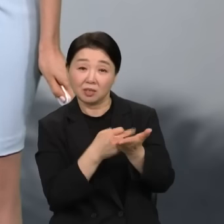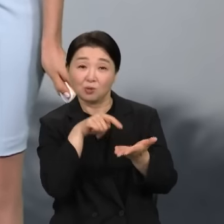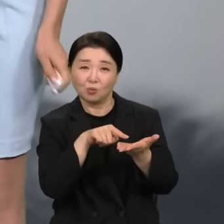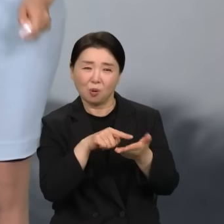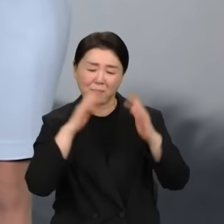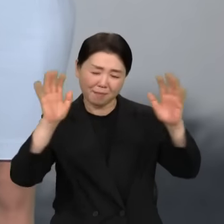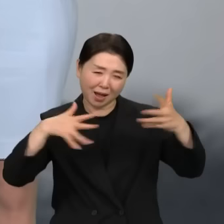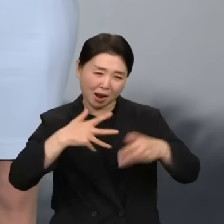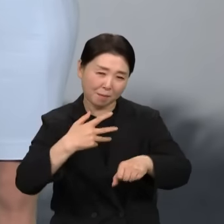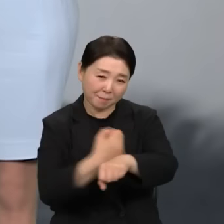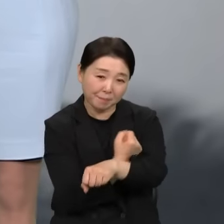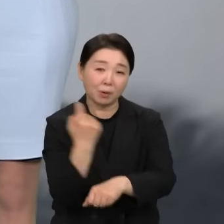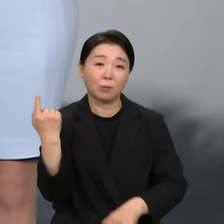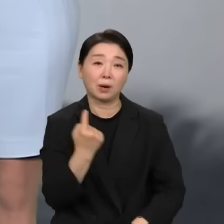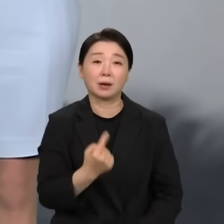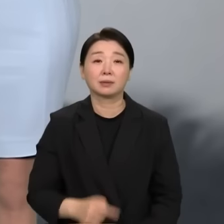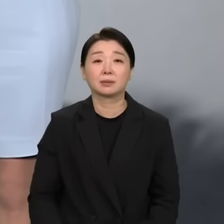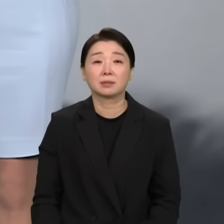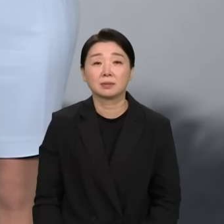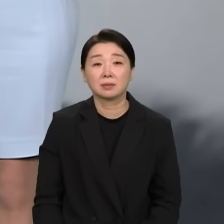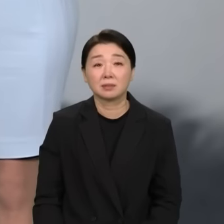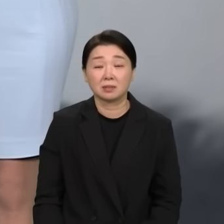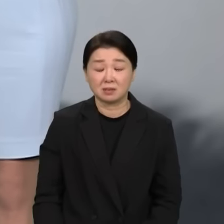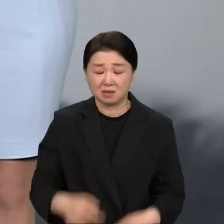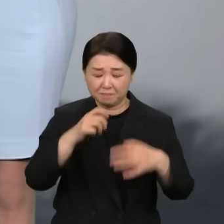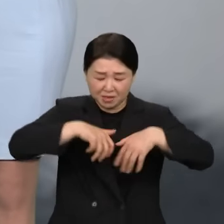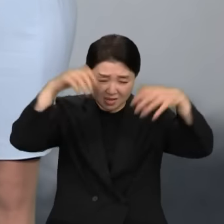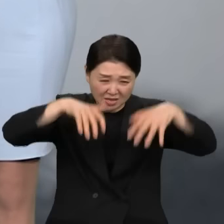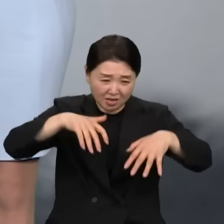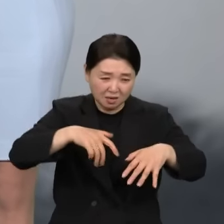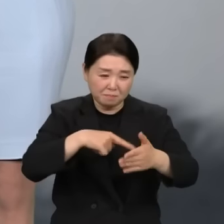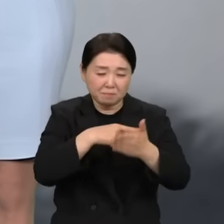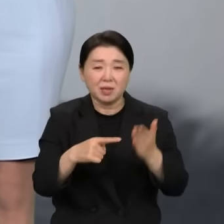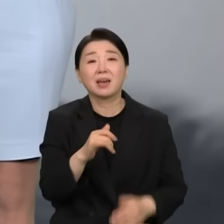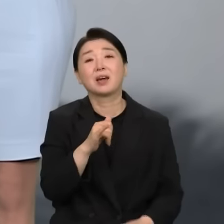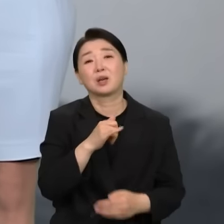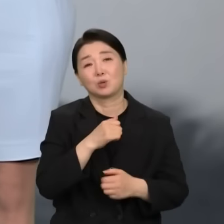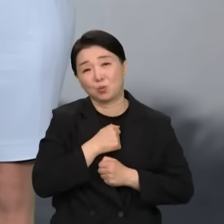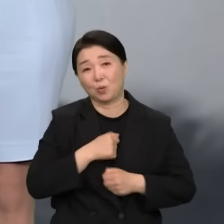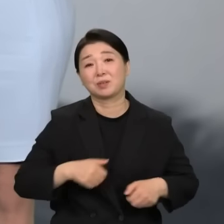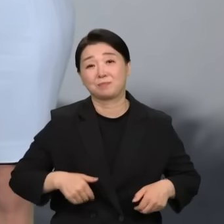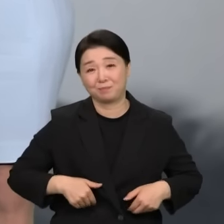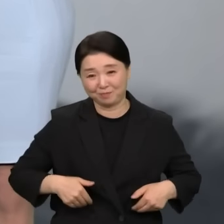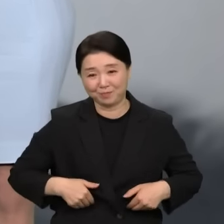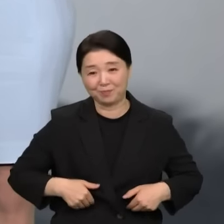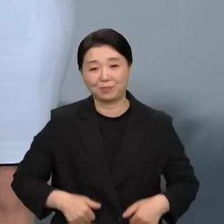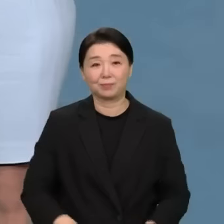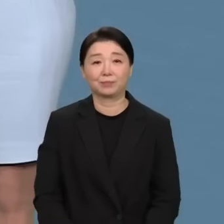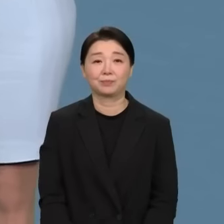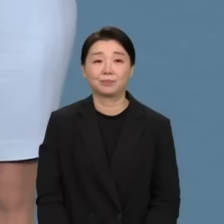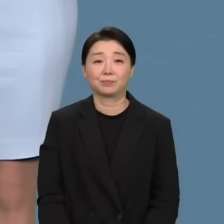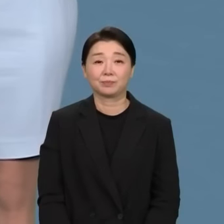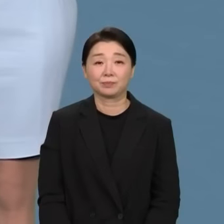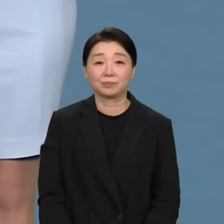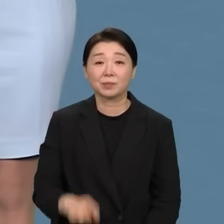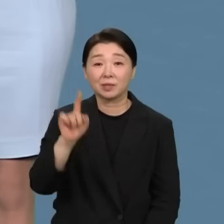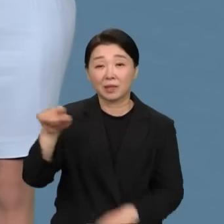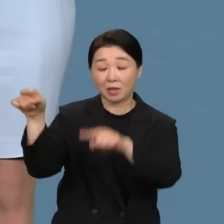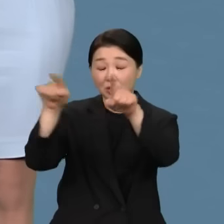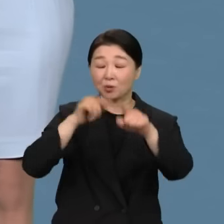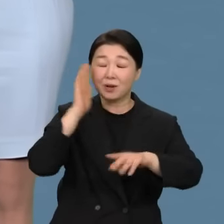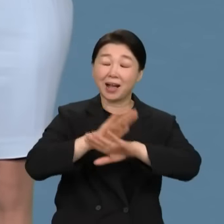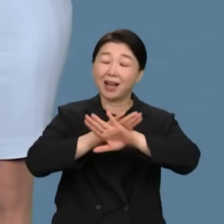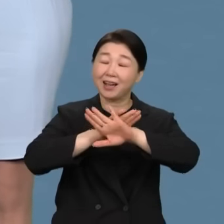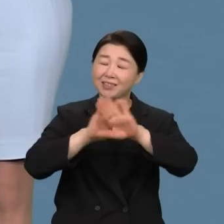거센 바람도 동반되겠습니다. 강한 비로 인한 많은 피해가 우려되는 만큼 대비를 잘해주셔야겠습니다. 내일은 전국의